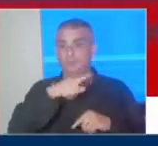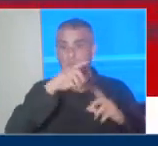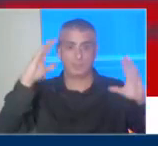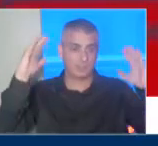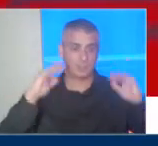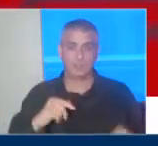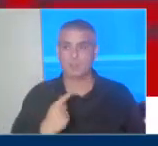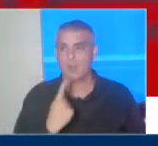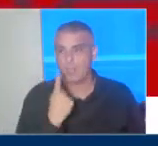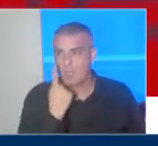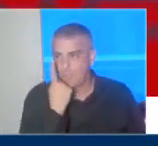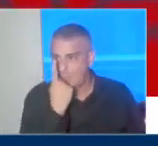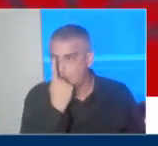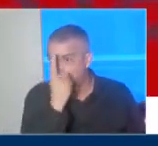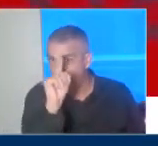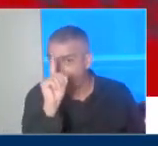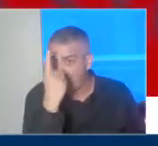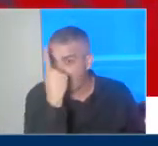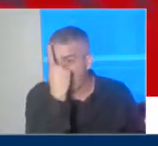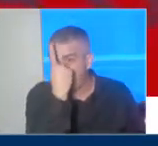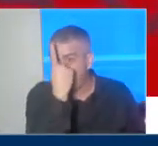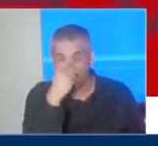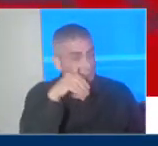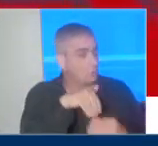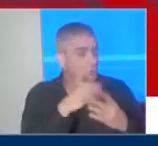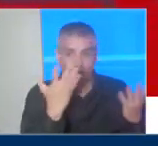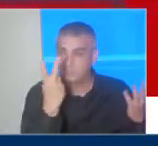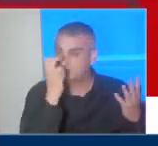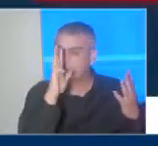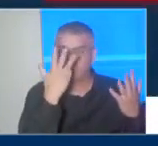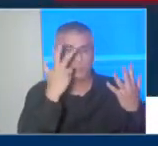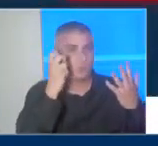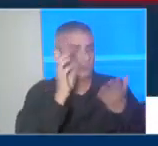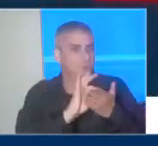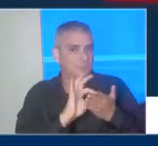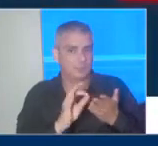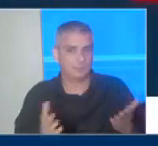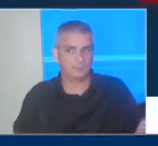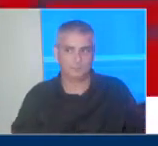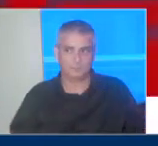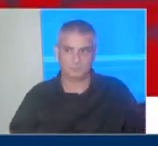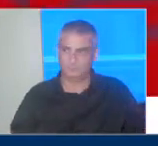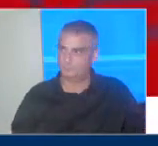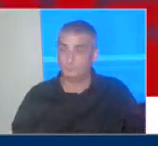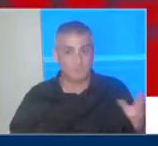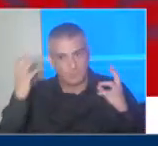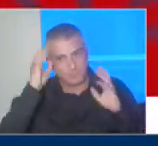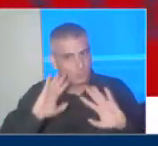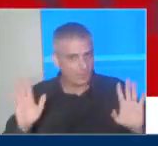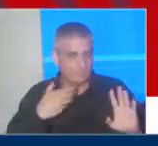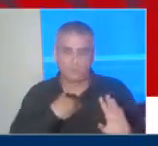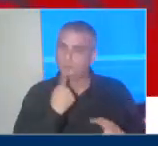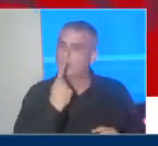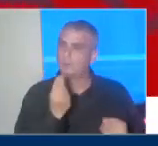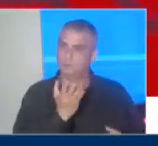שירד לאחת, אחת, גדי, מתוך כמה? 29, 30, לא יודעת. תקשיב, זה מטורף. ופה אני רוצה